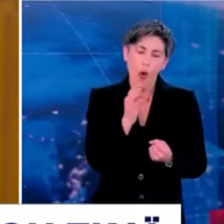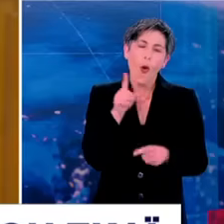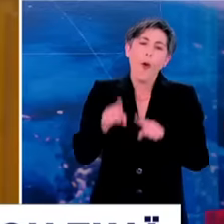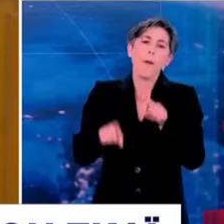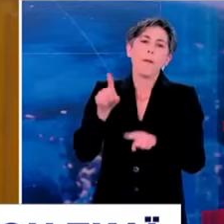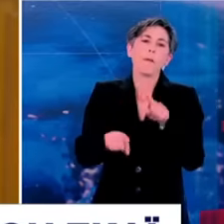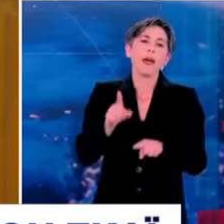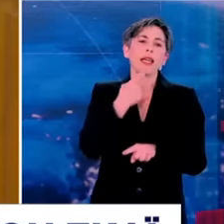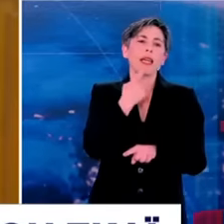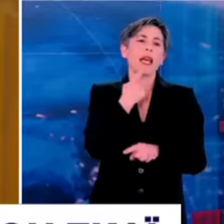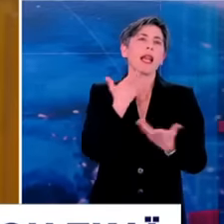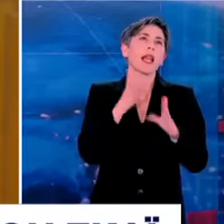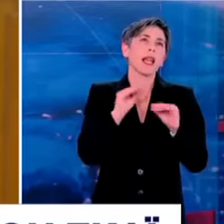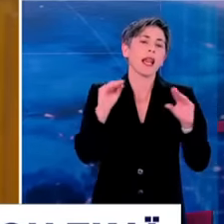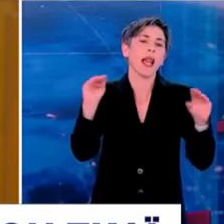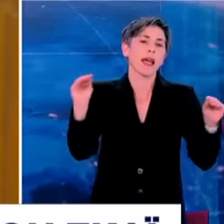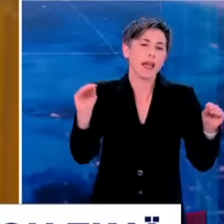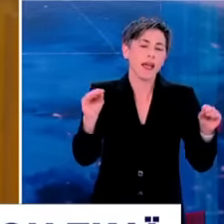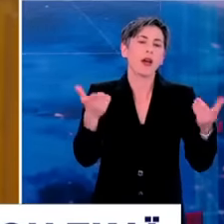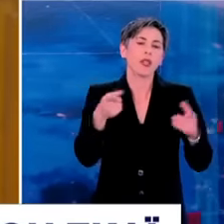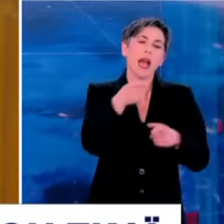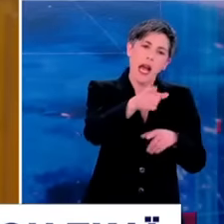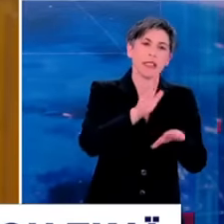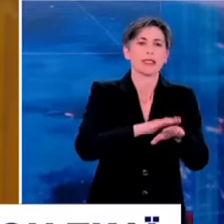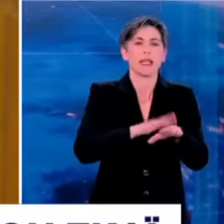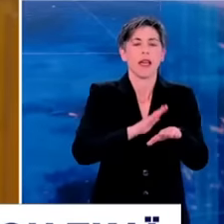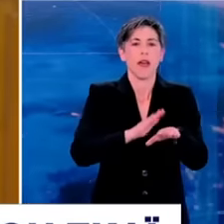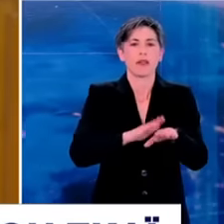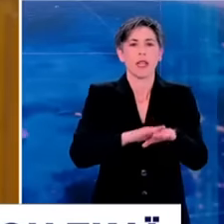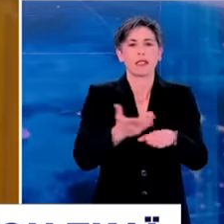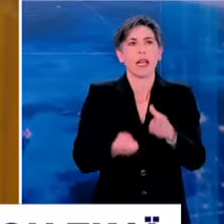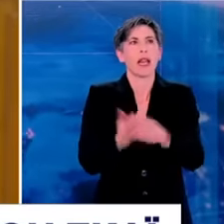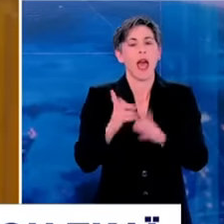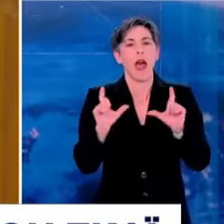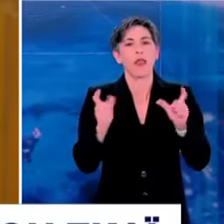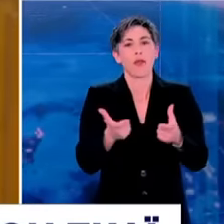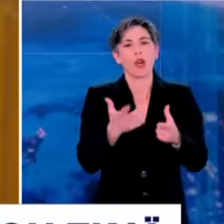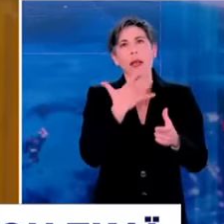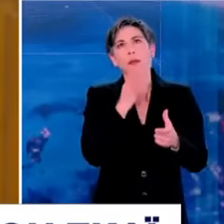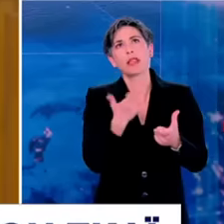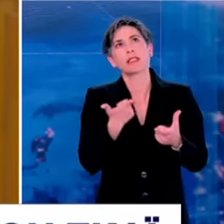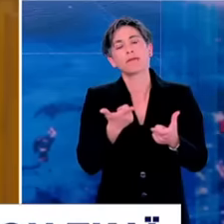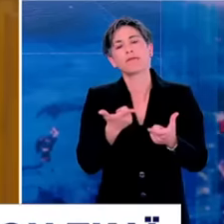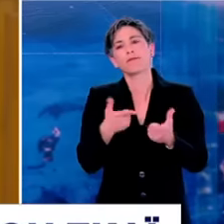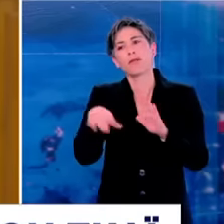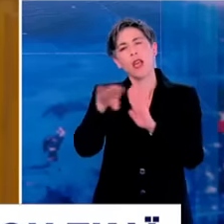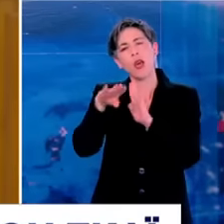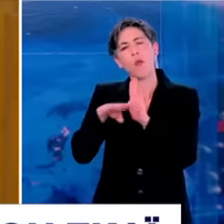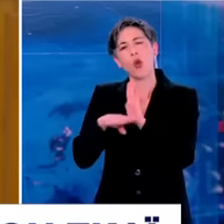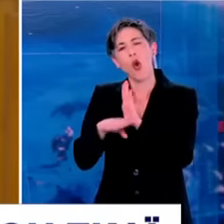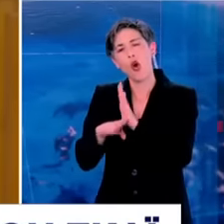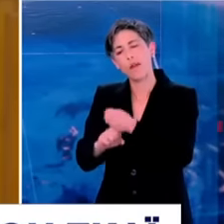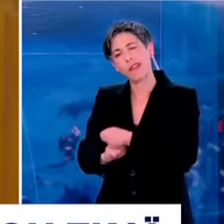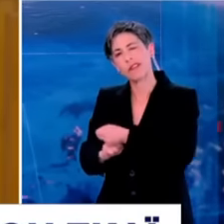άνθρωποι στο συντηρητικό χώρο, αφήσατε στην άκρη μια ατζέντα, ή μάλλον προωθήσατε κάποιες ατζέντες